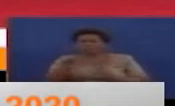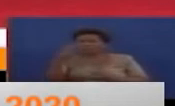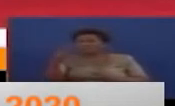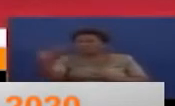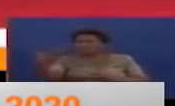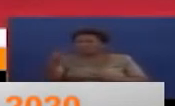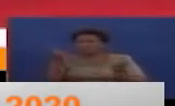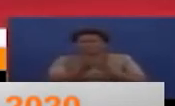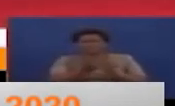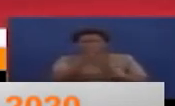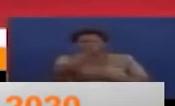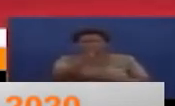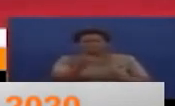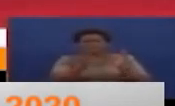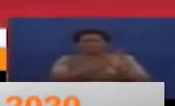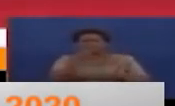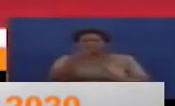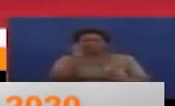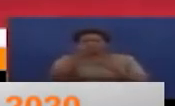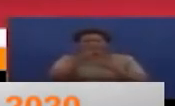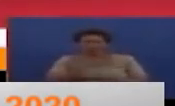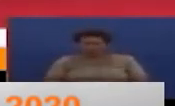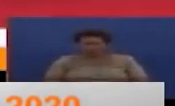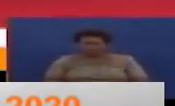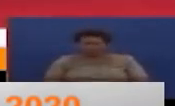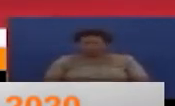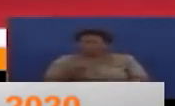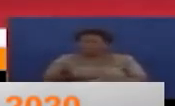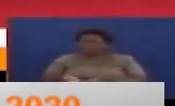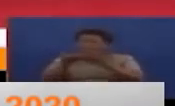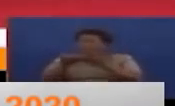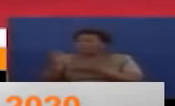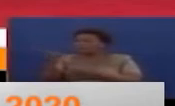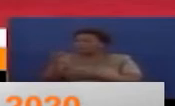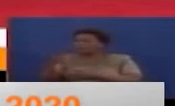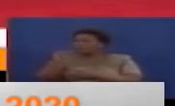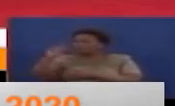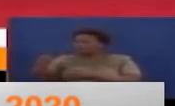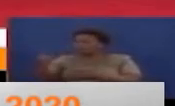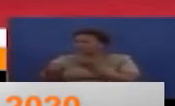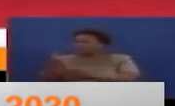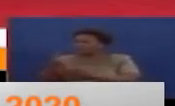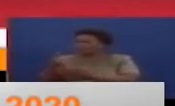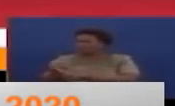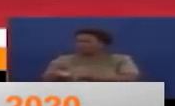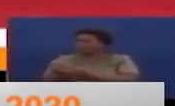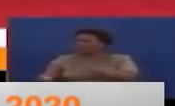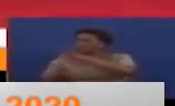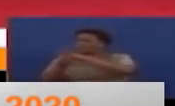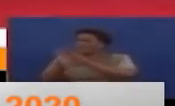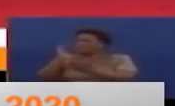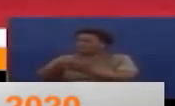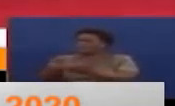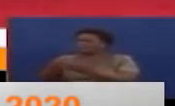529.25 sawa na 72% ya lengo. Misaada na mikopo nafuu kutoka kwa washirika wa maendeleo ilifikia shilingi